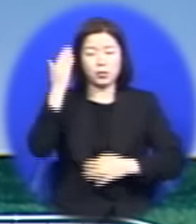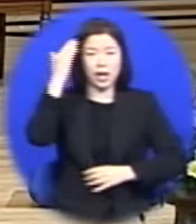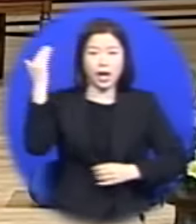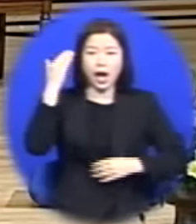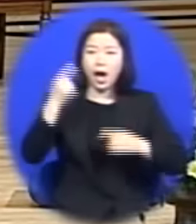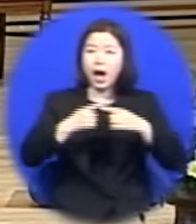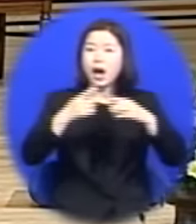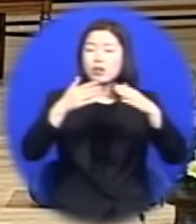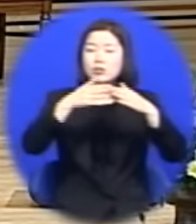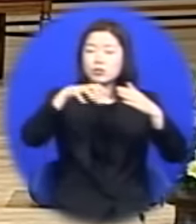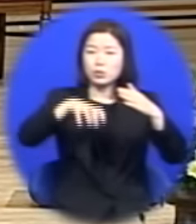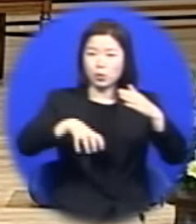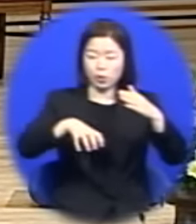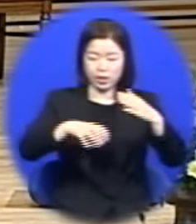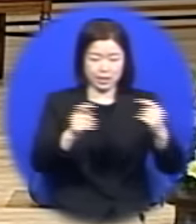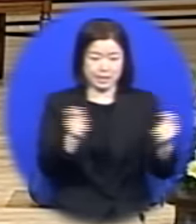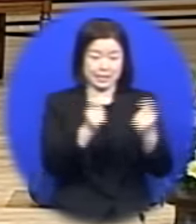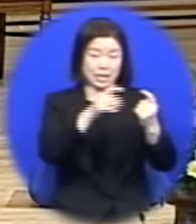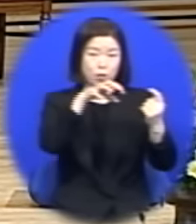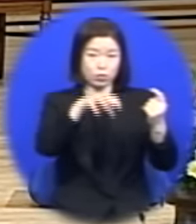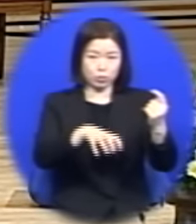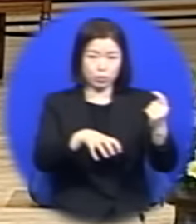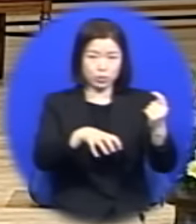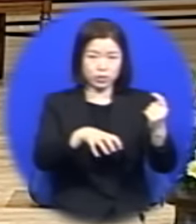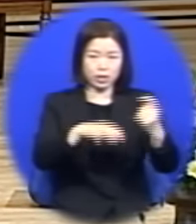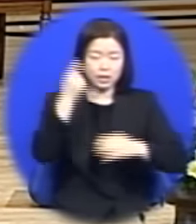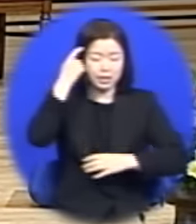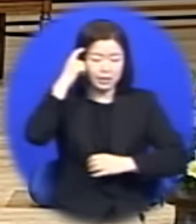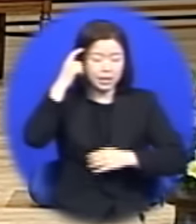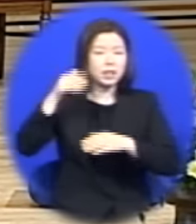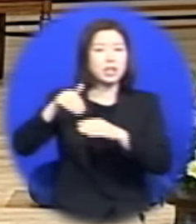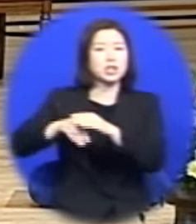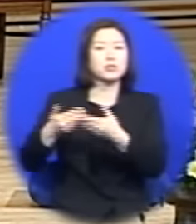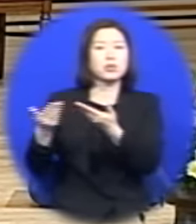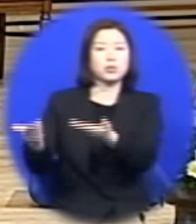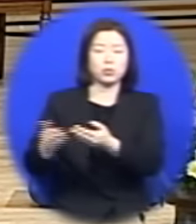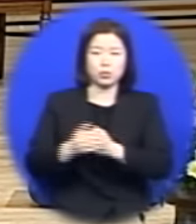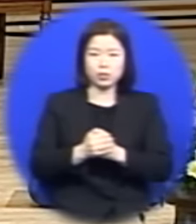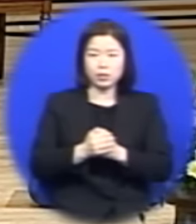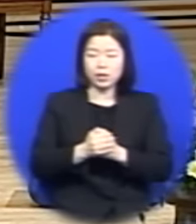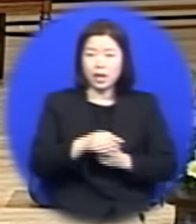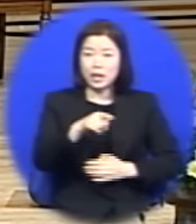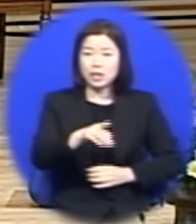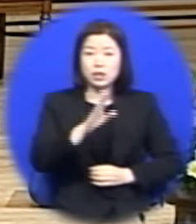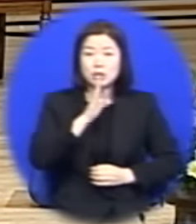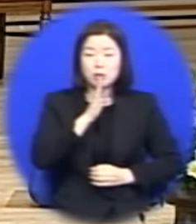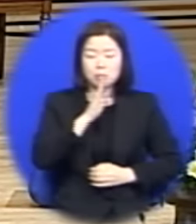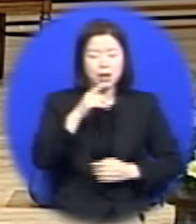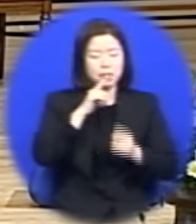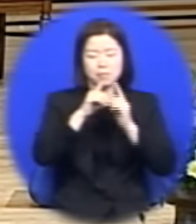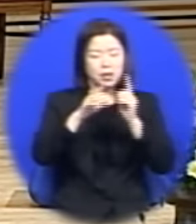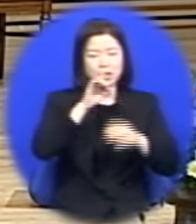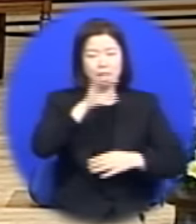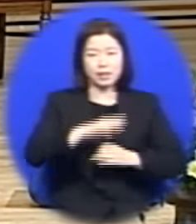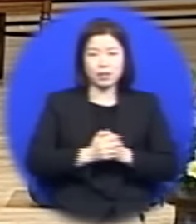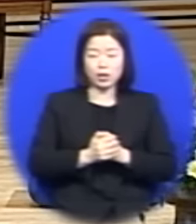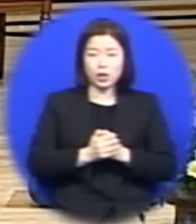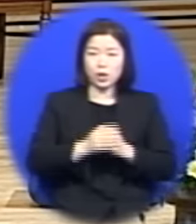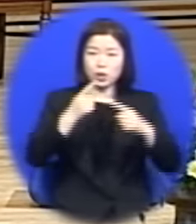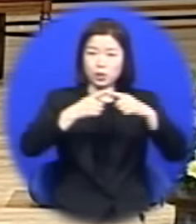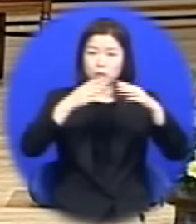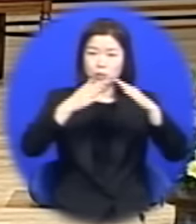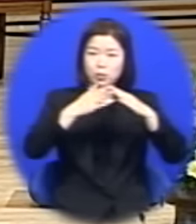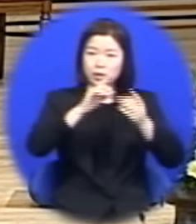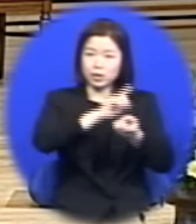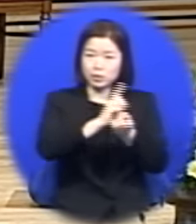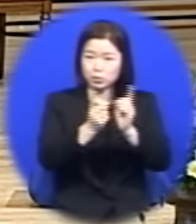데라는 그런 인식을 사람들에게 심었습니다. 이건 정말 말이 안 되는 것입니다. 교회가 서로 싸우는